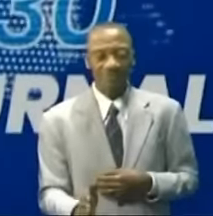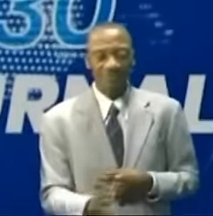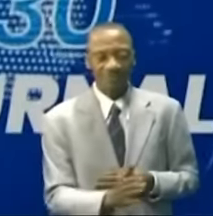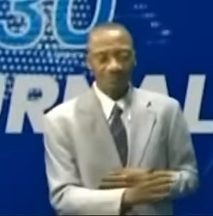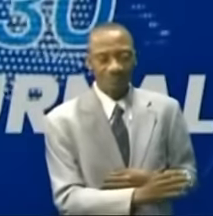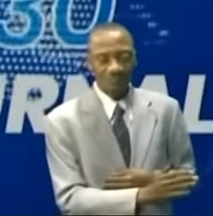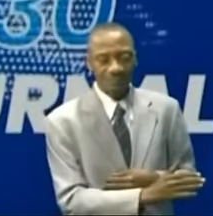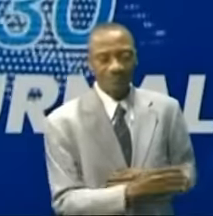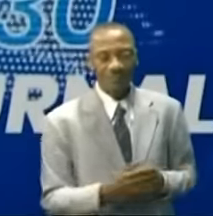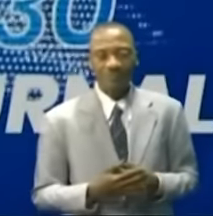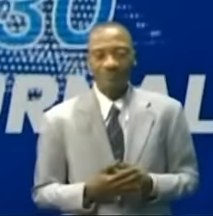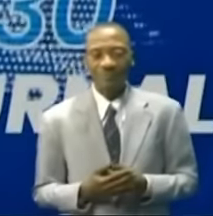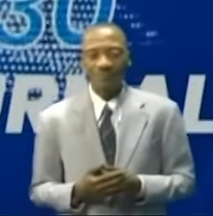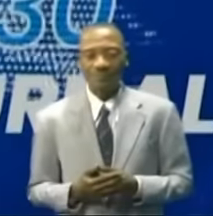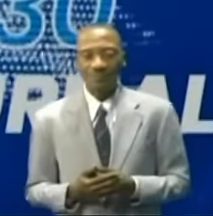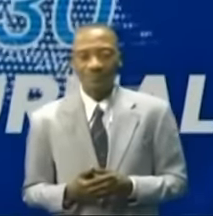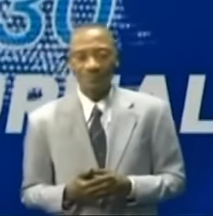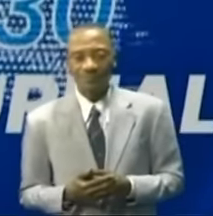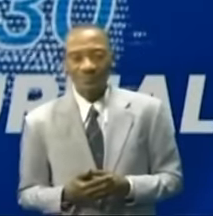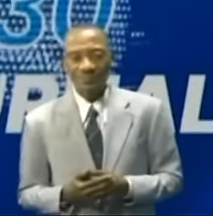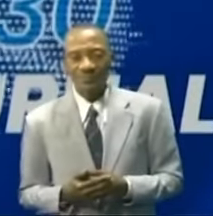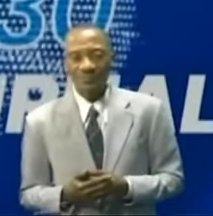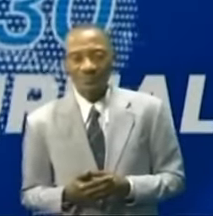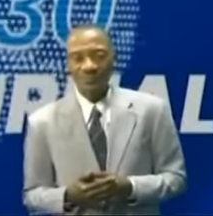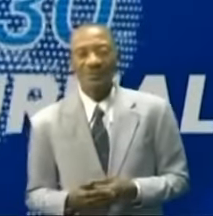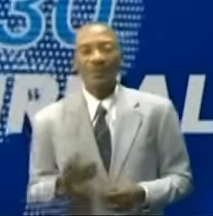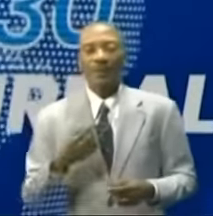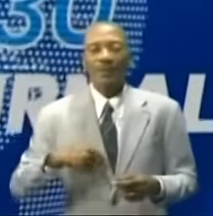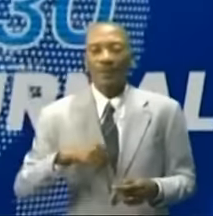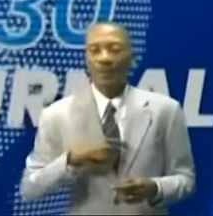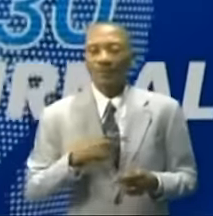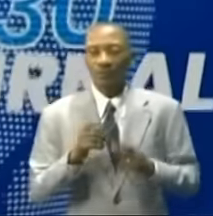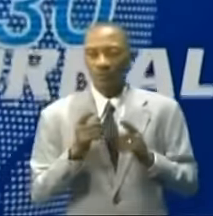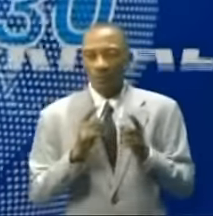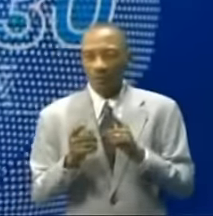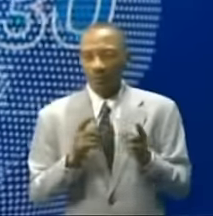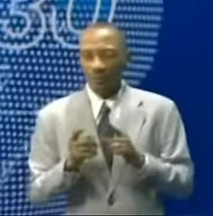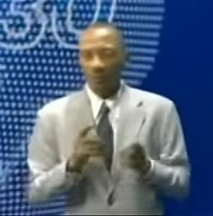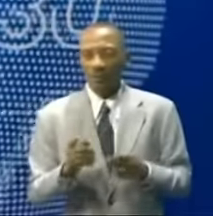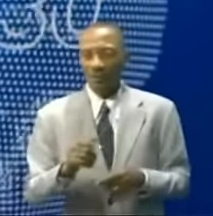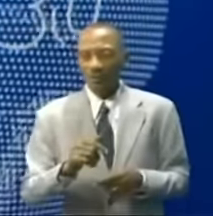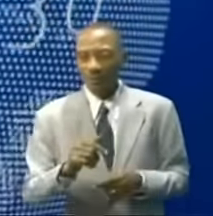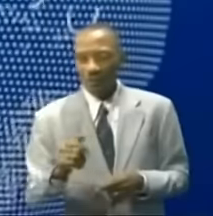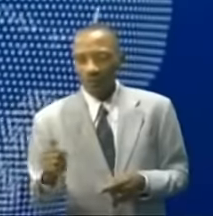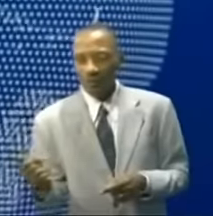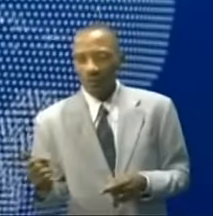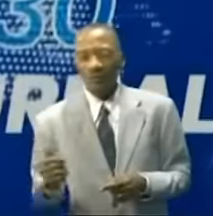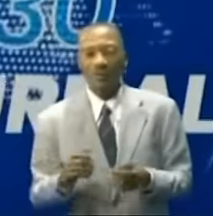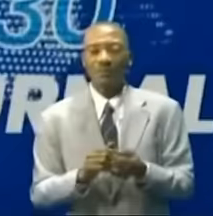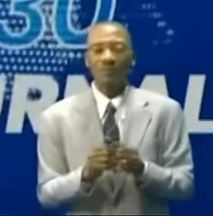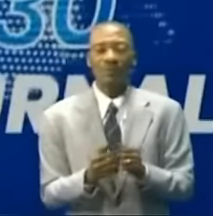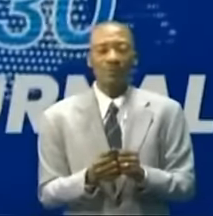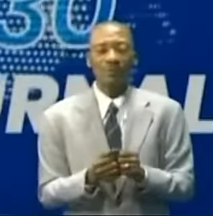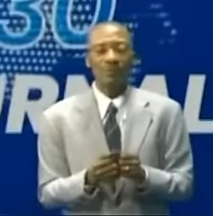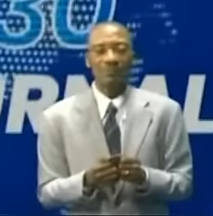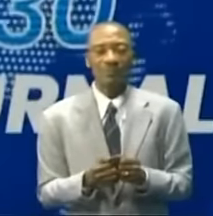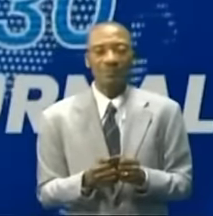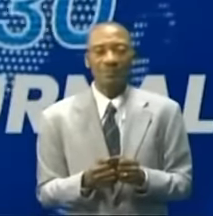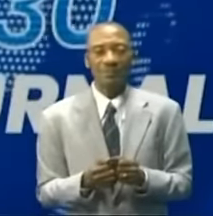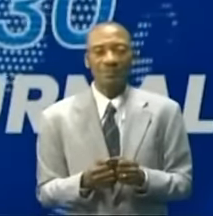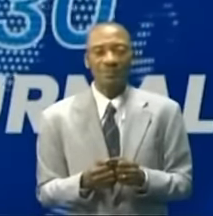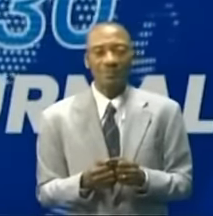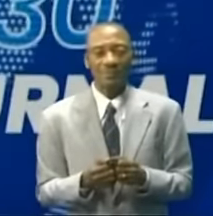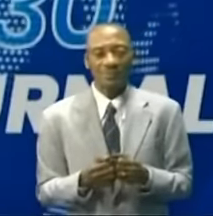Une équipe du programme des Nations Unies pour le développement PNUD a été reçue par le coordonnateur du programme national de